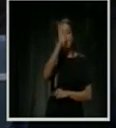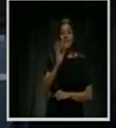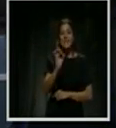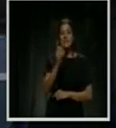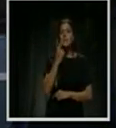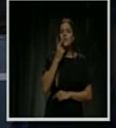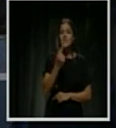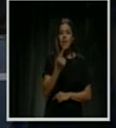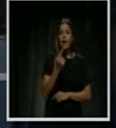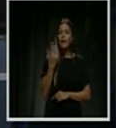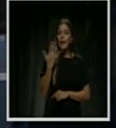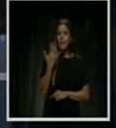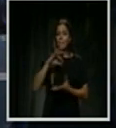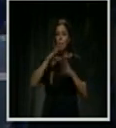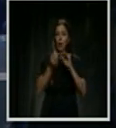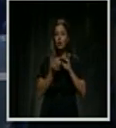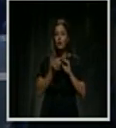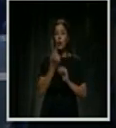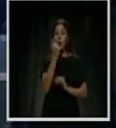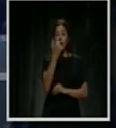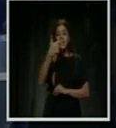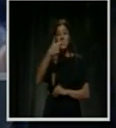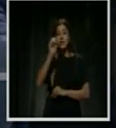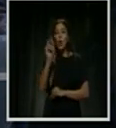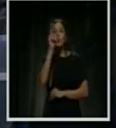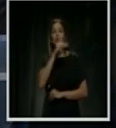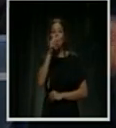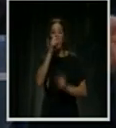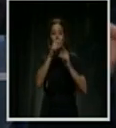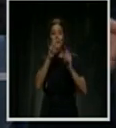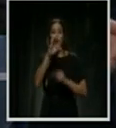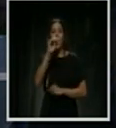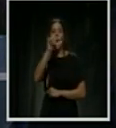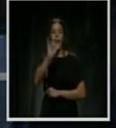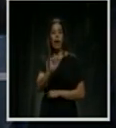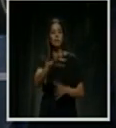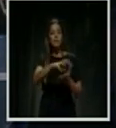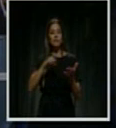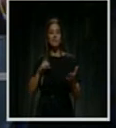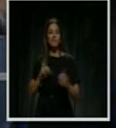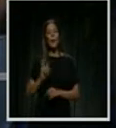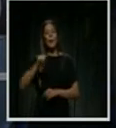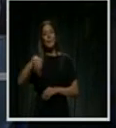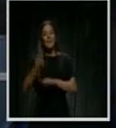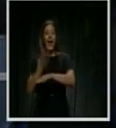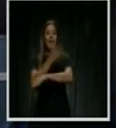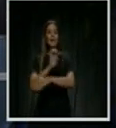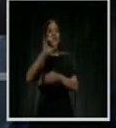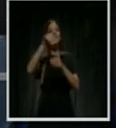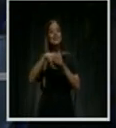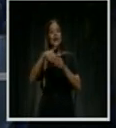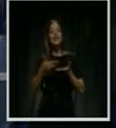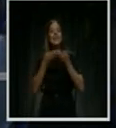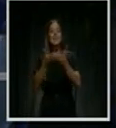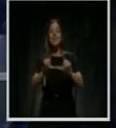di 13 euro 170 euro. Mbagħad tleġġimat qabel l-elezzjoni jibatlek iċ-ċekk ta' dak li